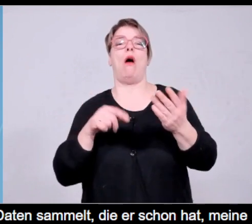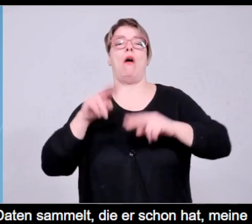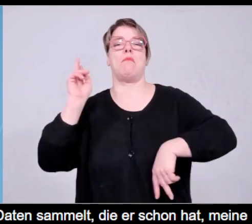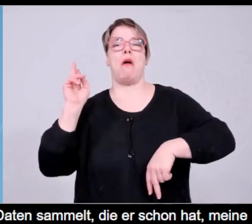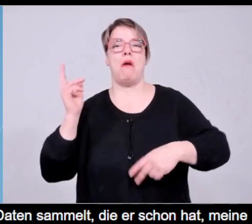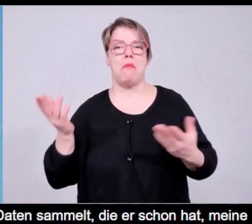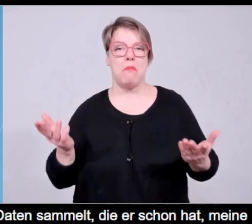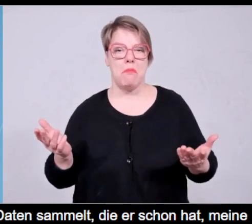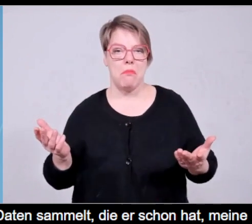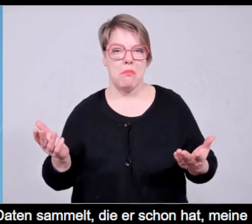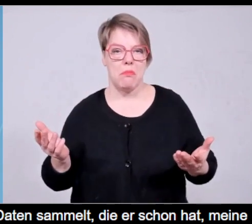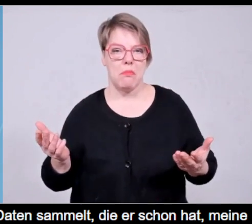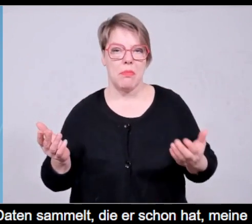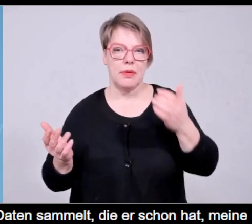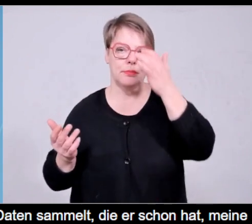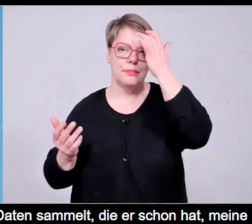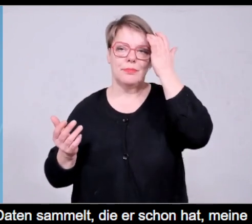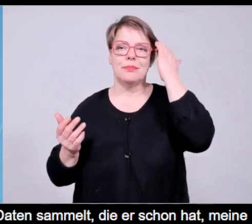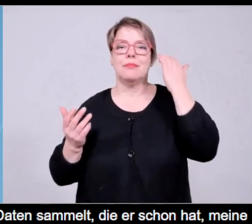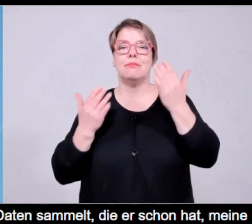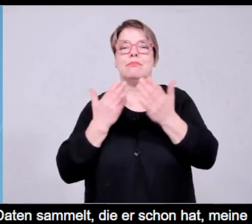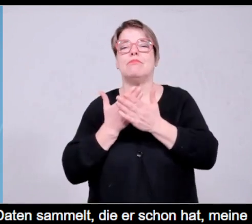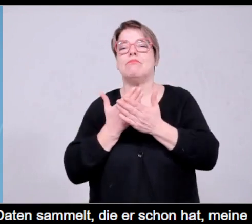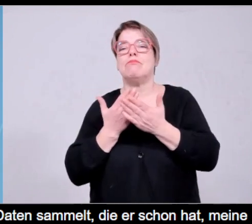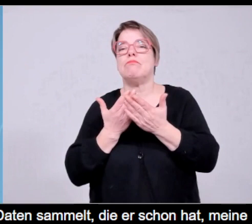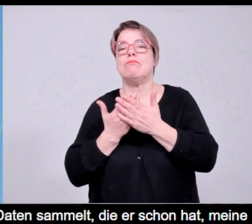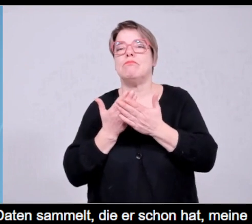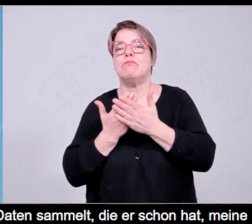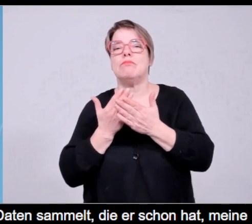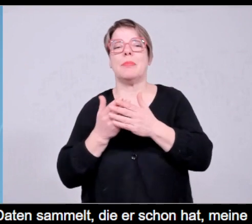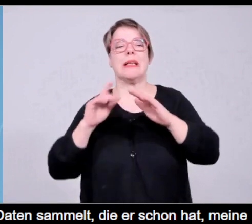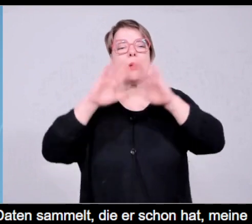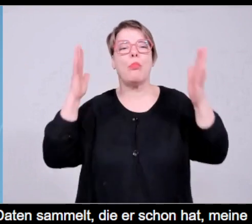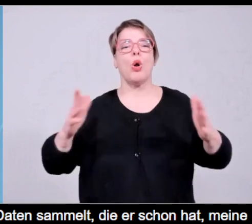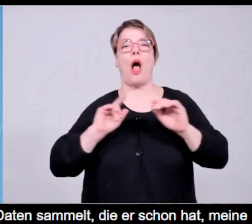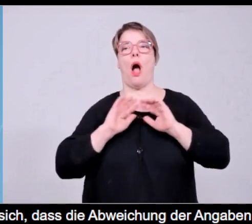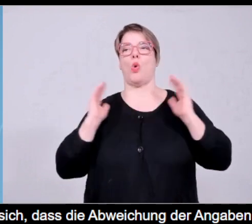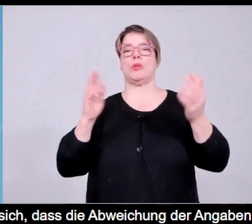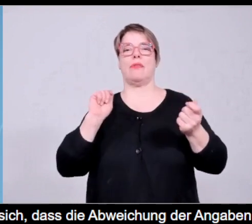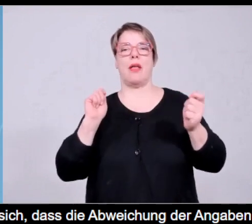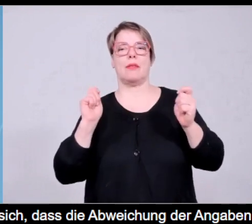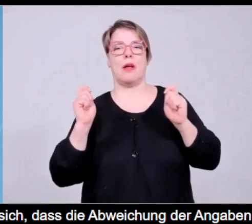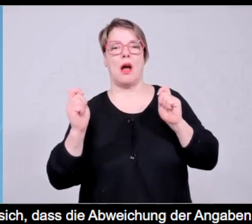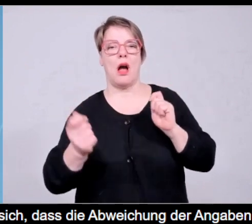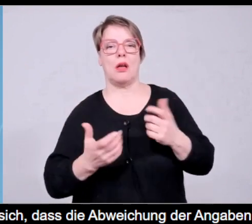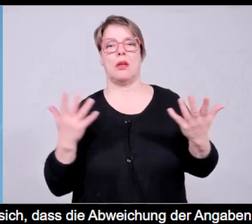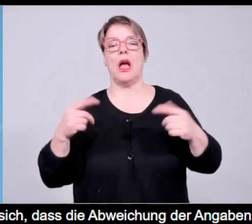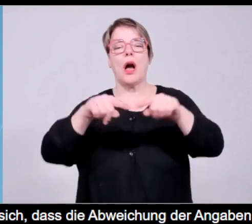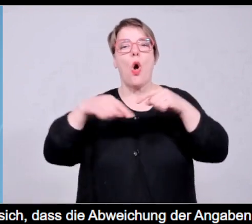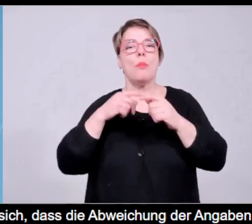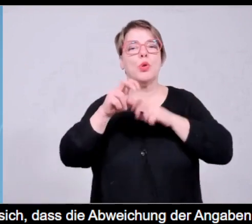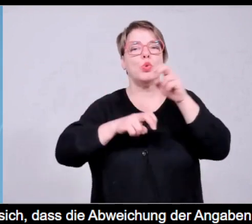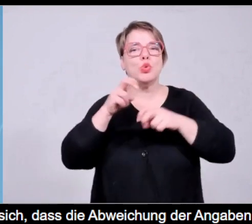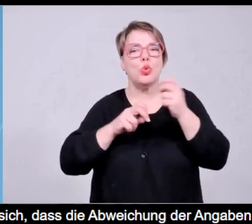Flurstücksnummer zwingend korrespondiert. Das kann letztendlich nur der Eigentümer wissen. Und die Veränderungen, die sich ergeben haben in den letzten